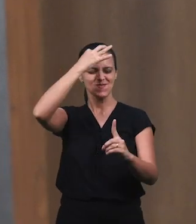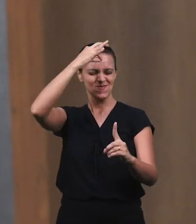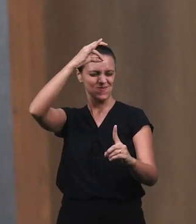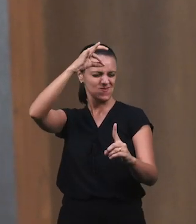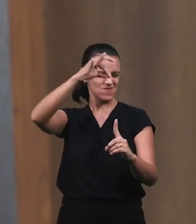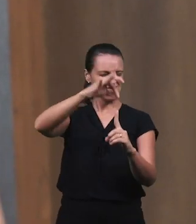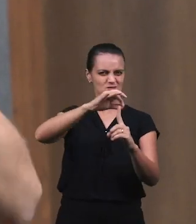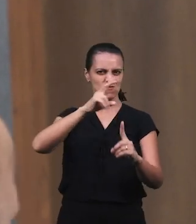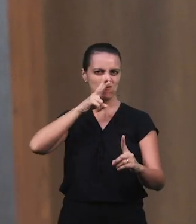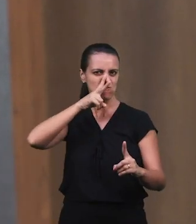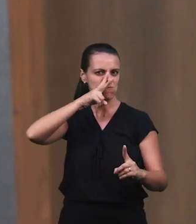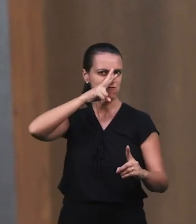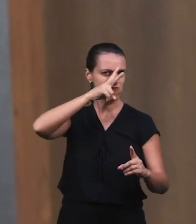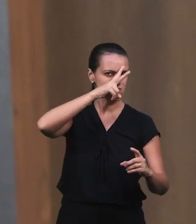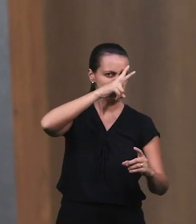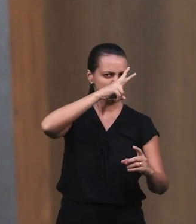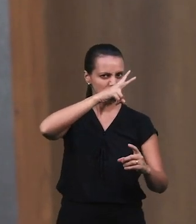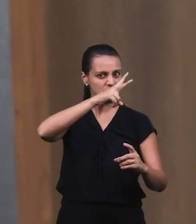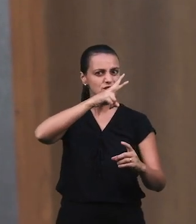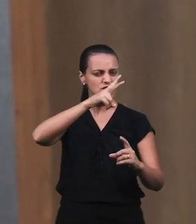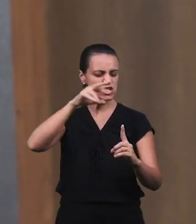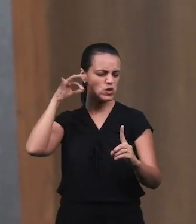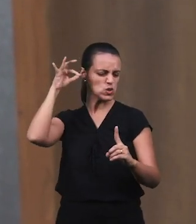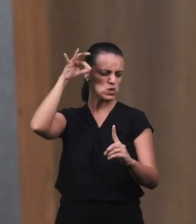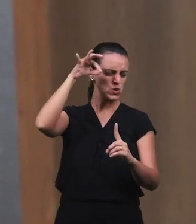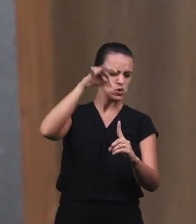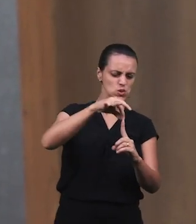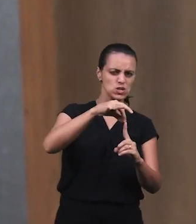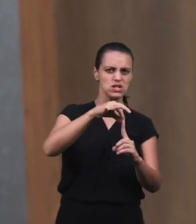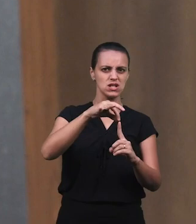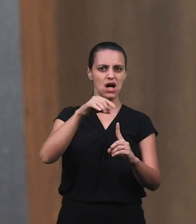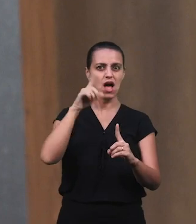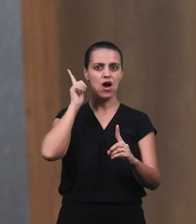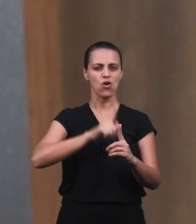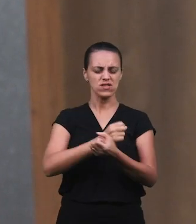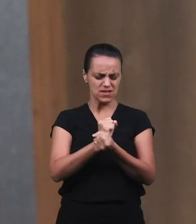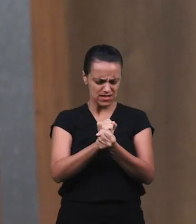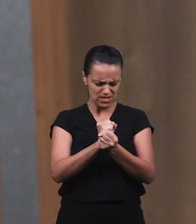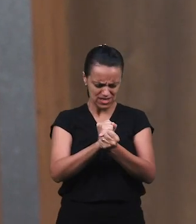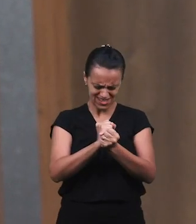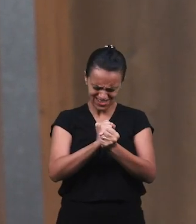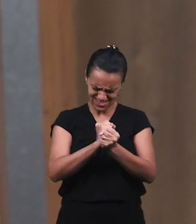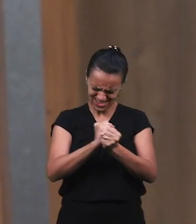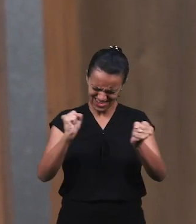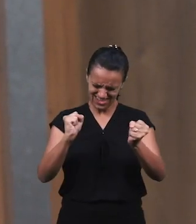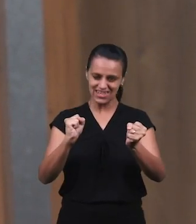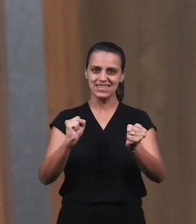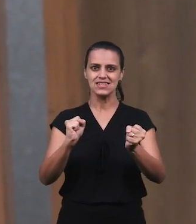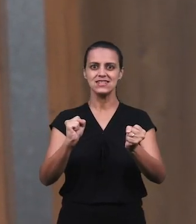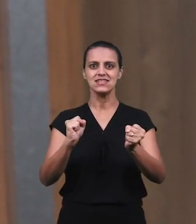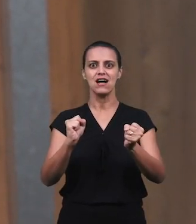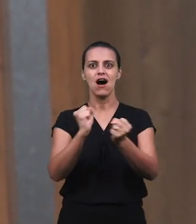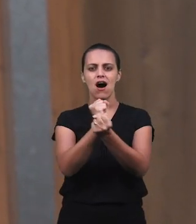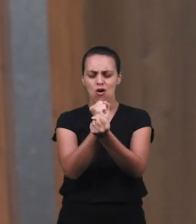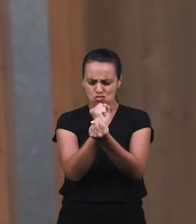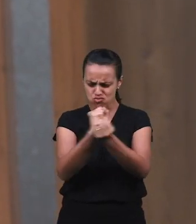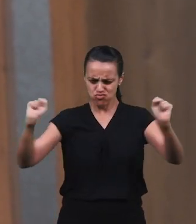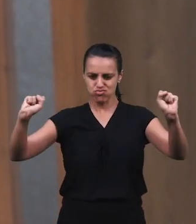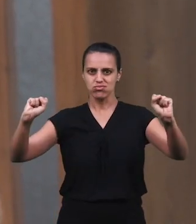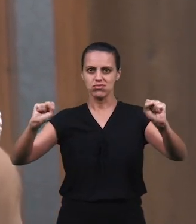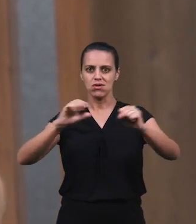rempli Samson de force, s'est emparé de lui. Samson, alors, il a coupé les cordes, cassé les